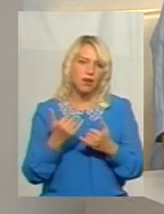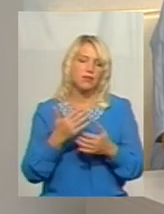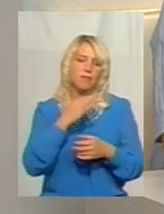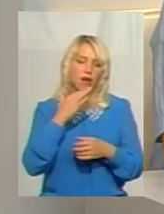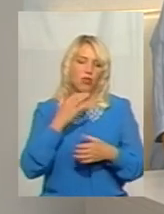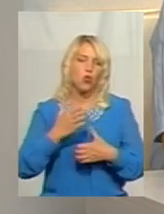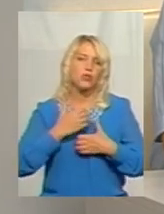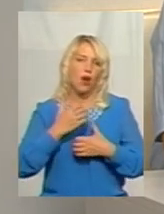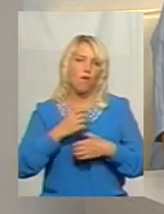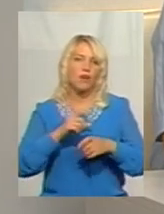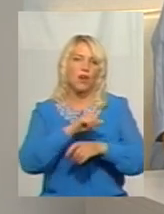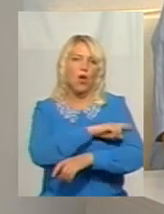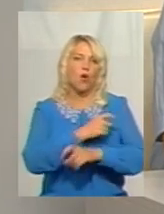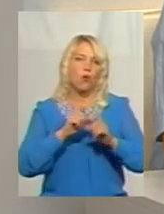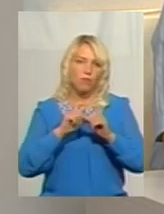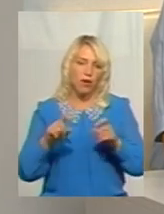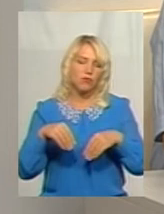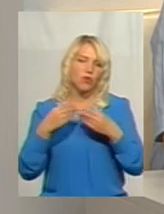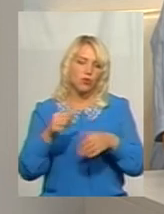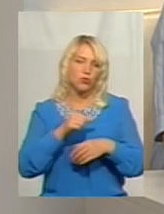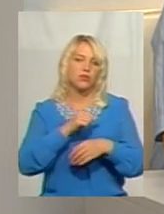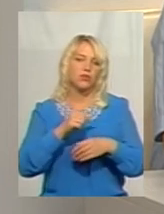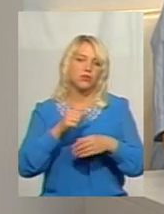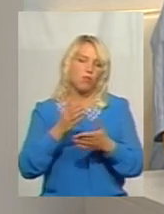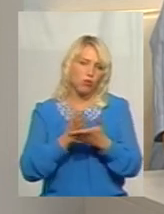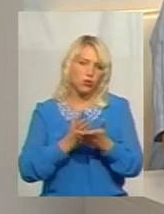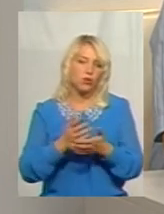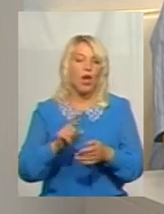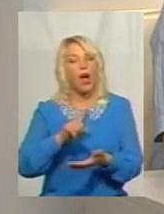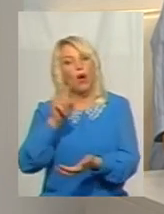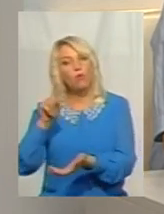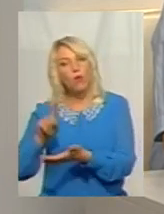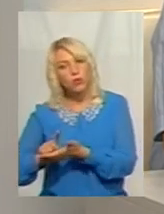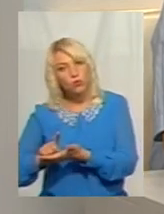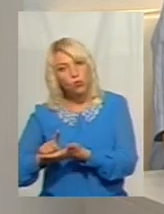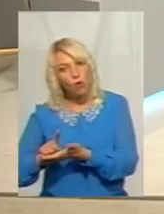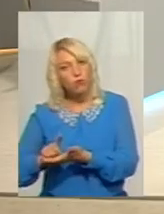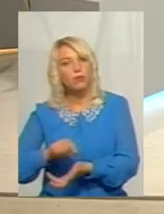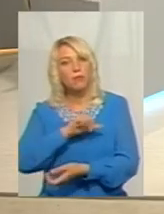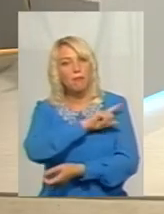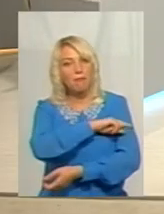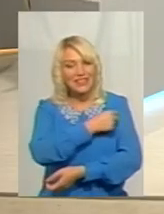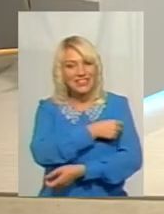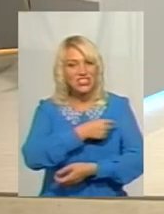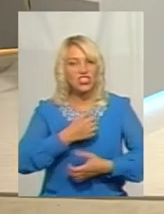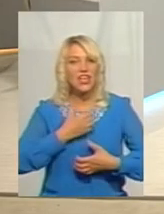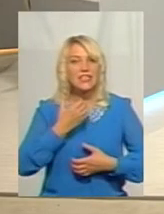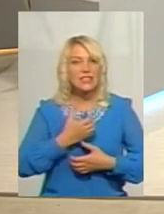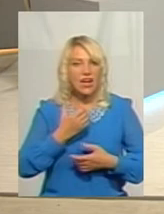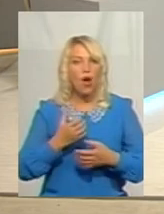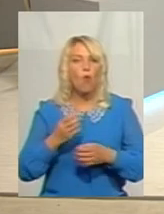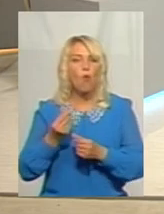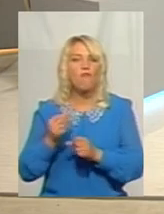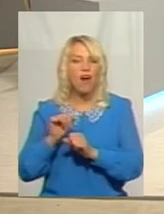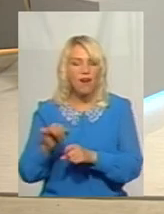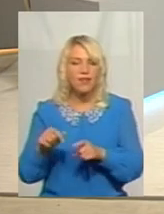надають цю послугу добровільного медичного страхування. Обов'язкове медичне страхування, як таке, воно з